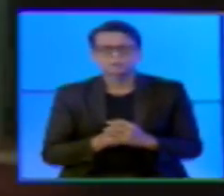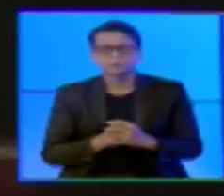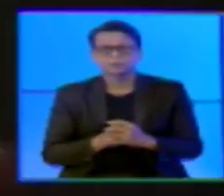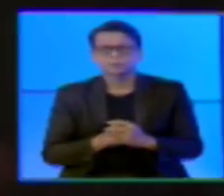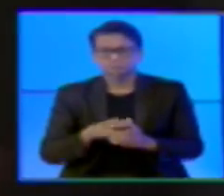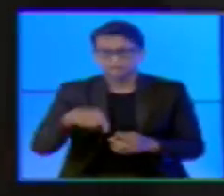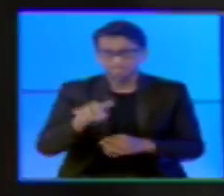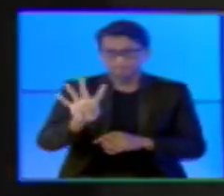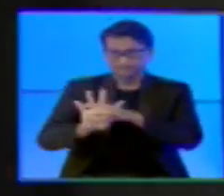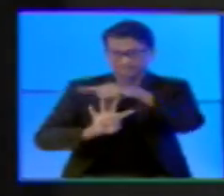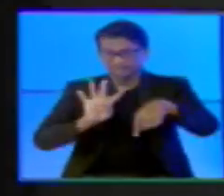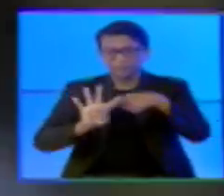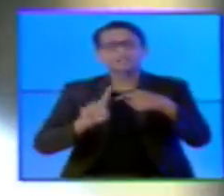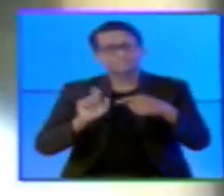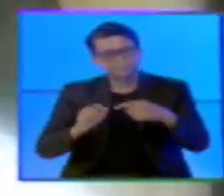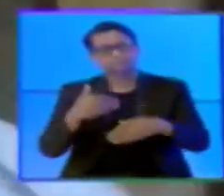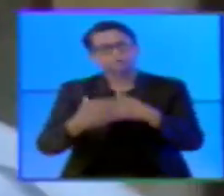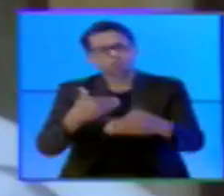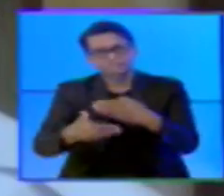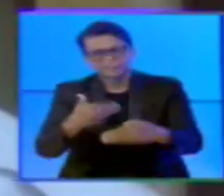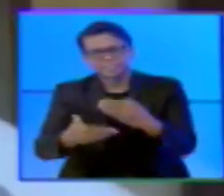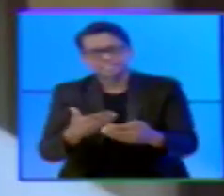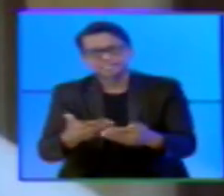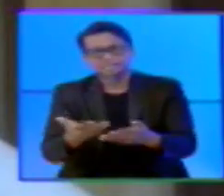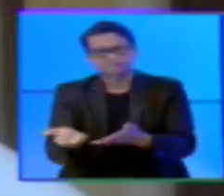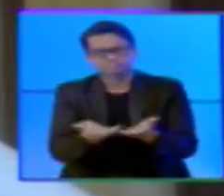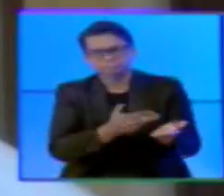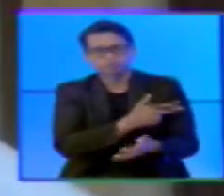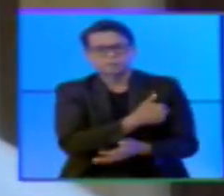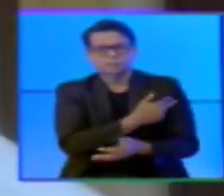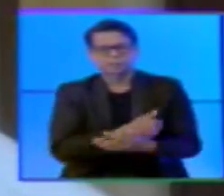Ya pasti dipantau karena kan kita nanti lihat.